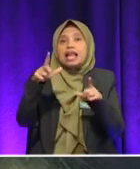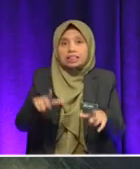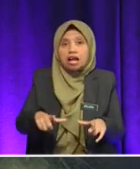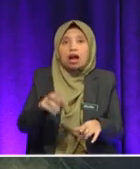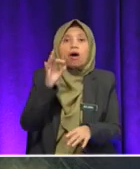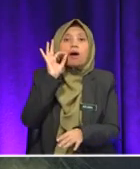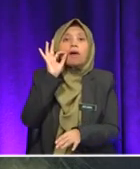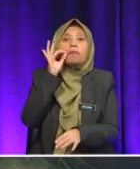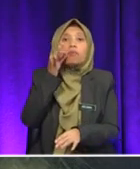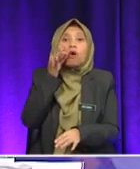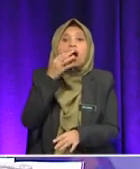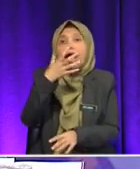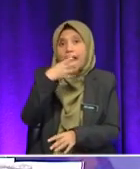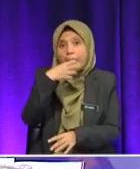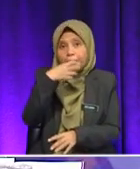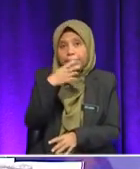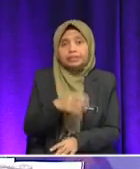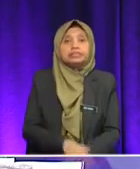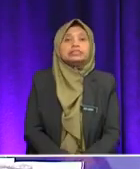gua bahagia